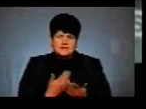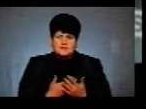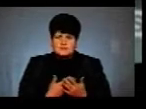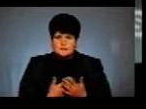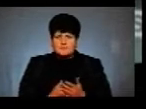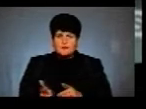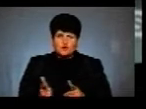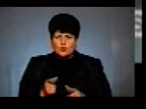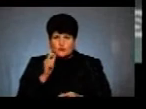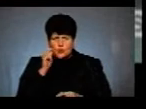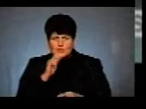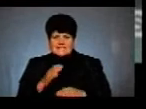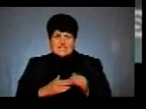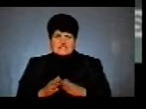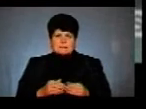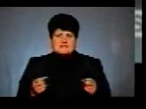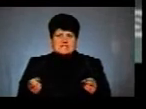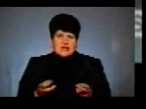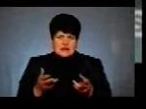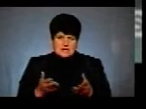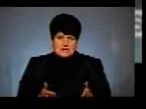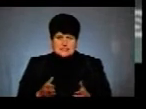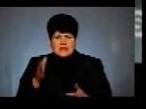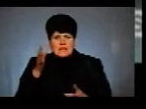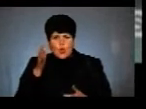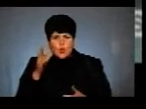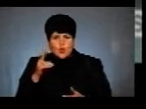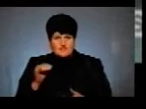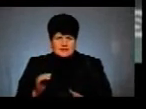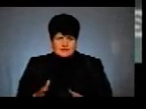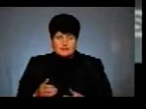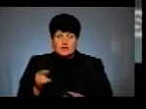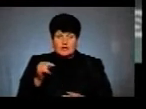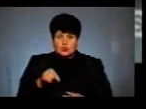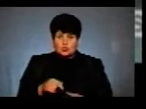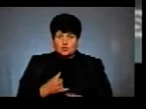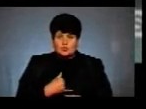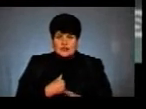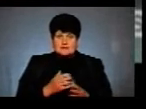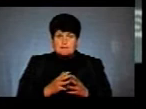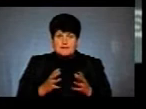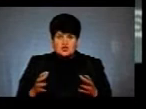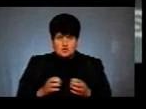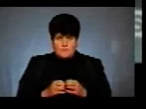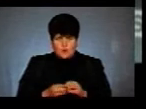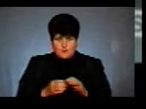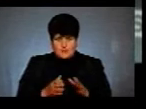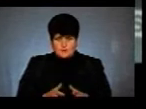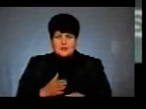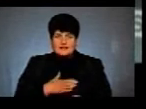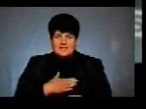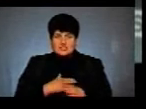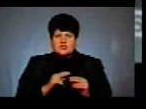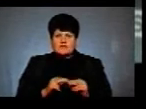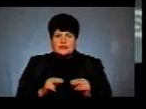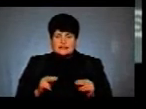підготовки українських спеціалістів, як науковців саме. І тут в нас саме більша проблема, тому що наші